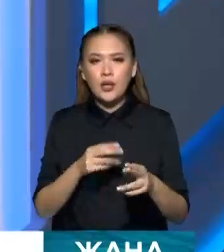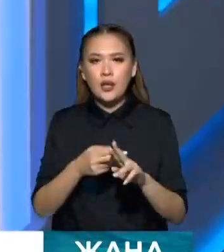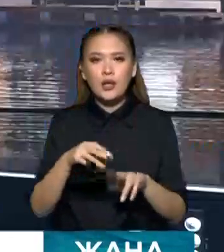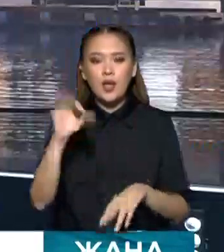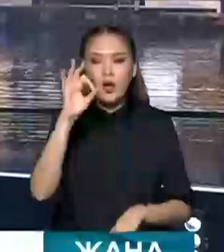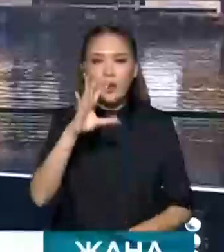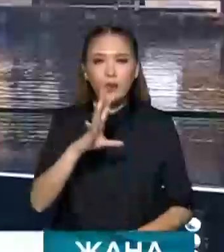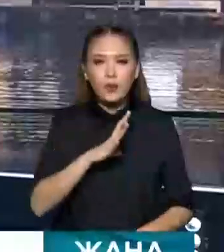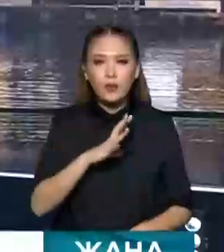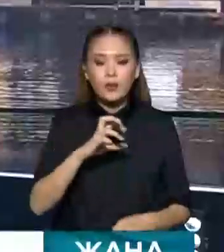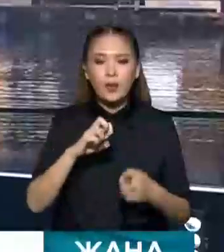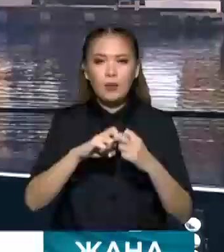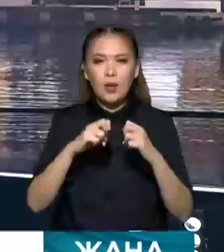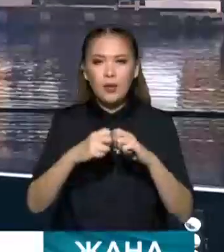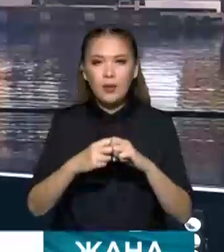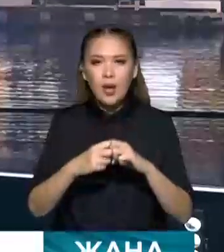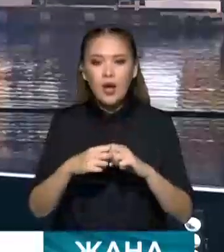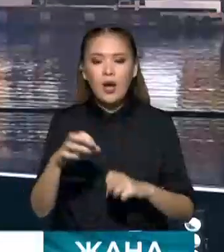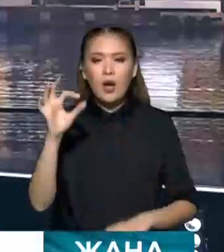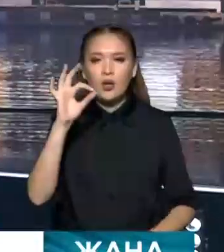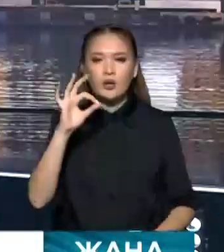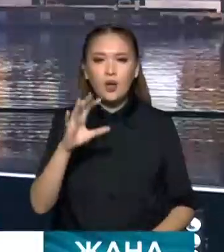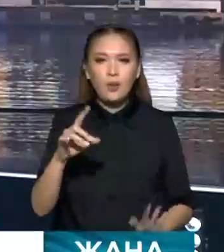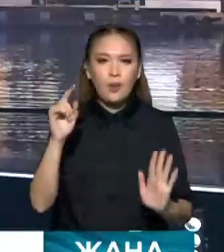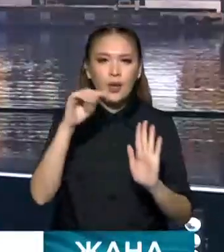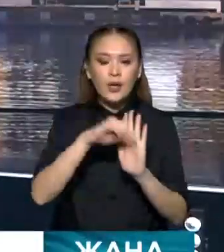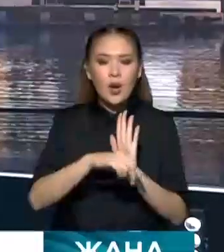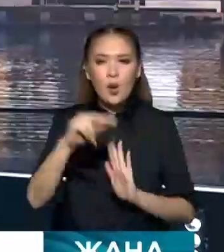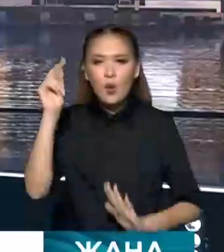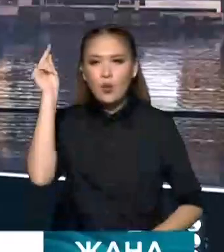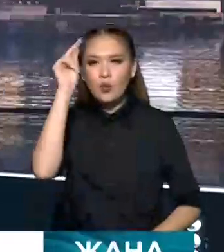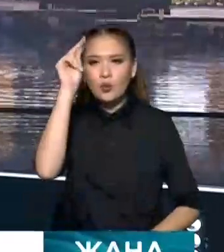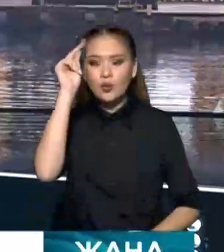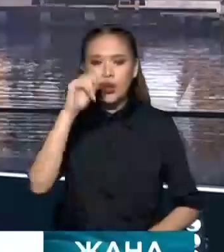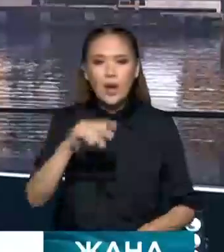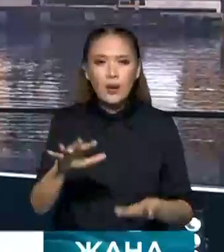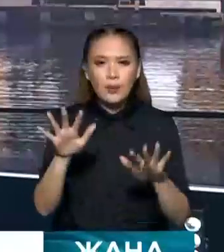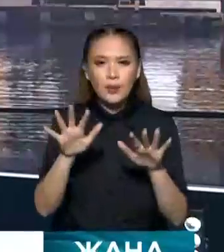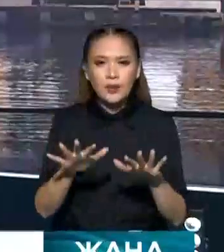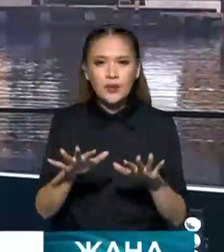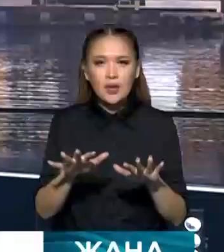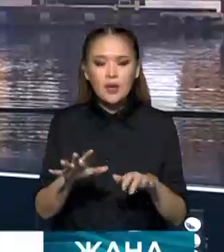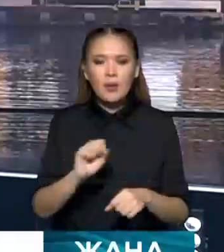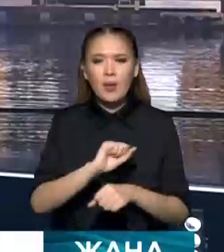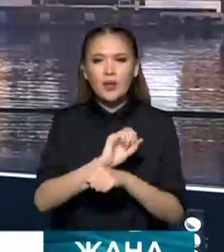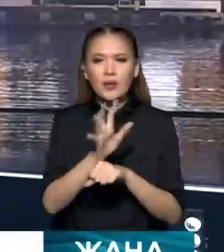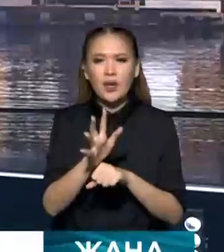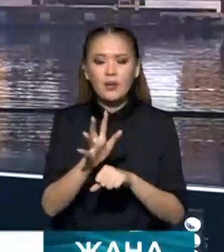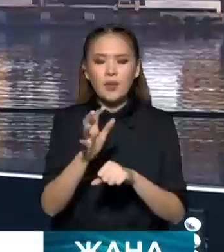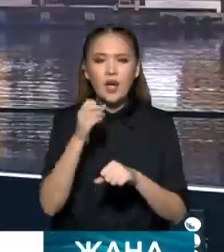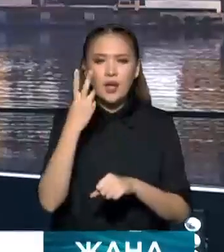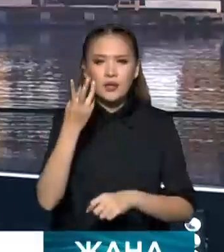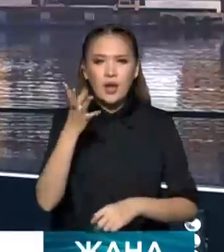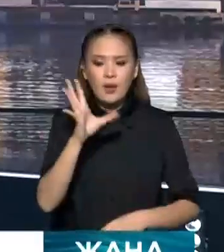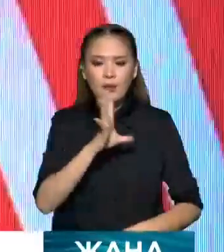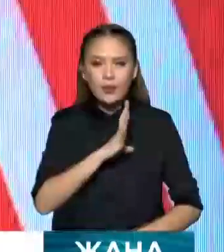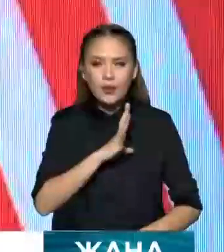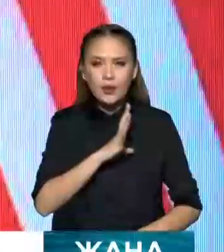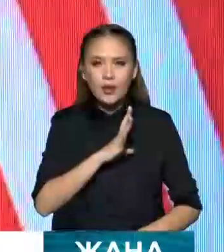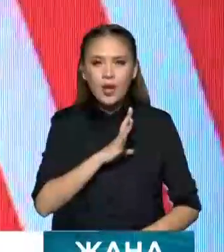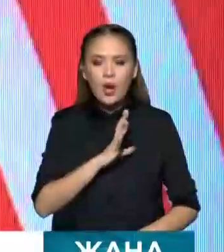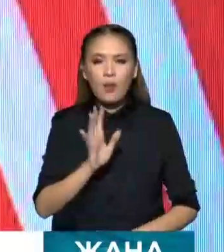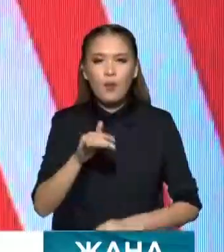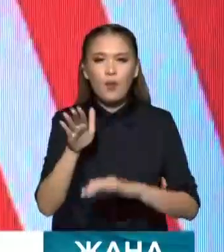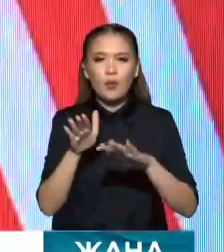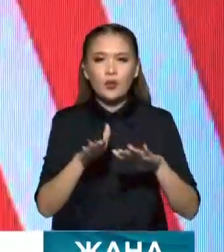негізгі мәселе осы ассамблея барысында бұл білім беру трансформациясы. Мына пандемиядан кейін жалпы бүкіл әлемдегі